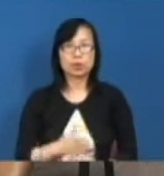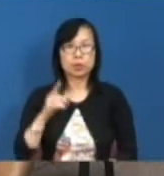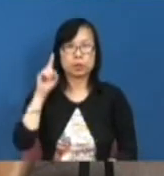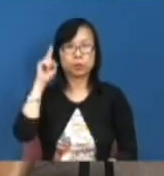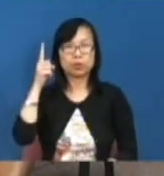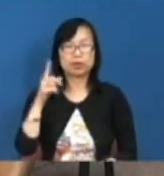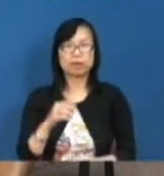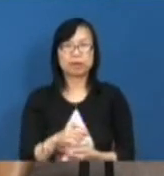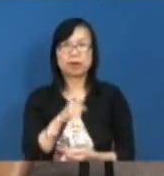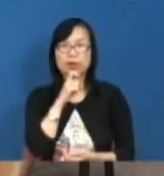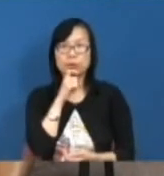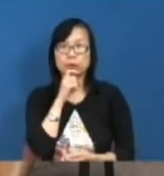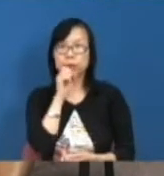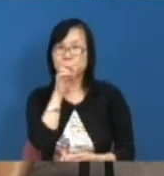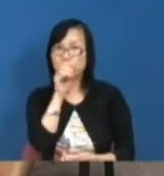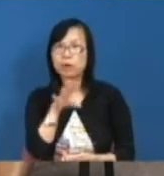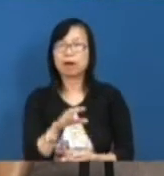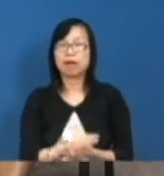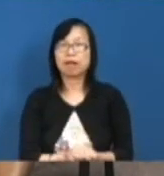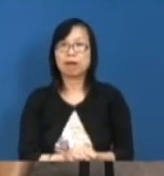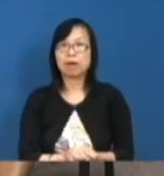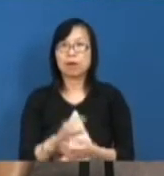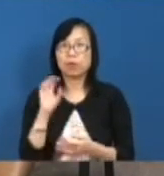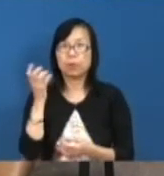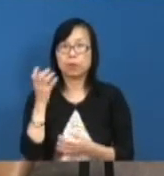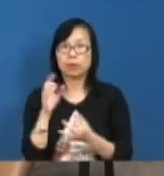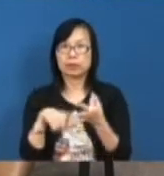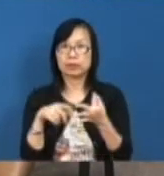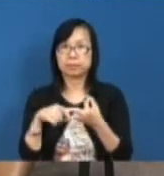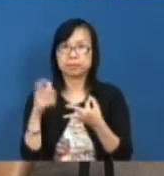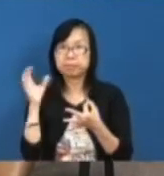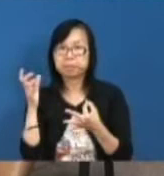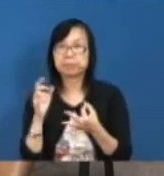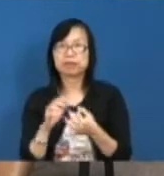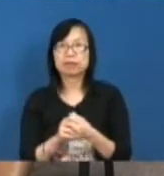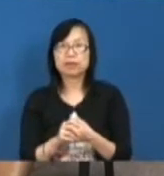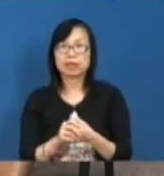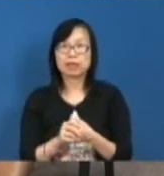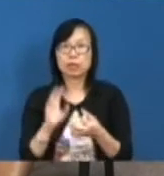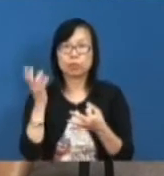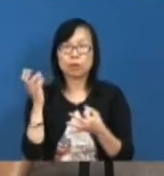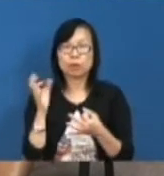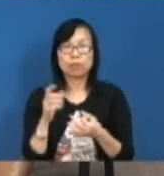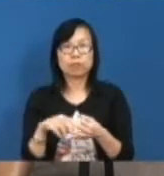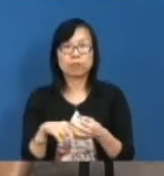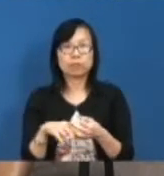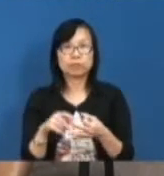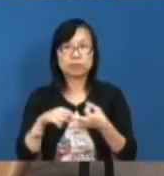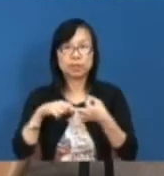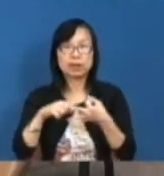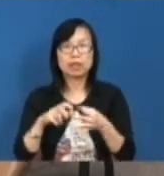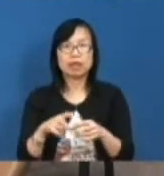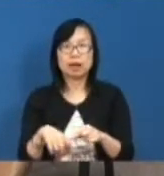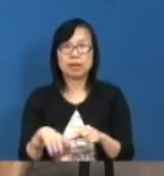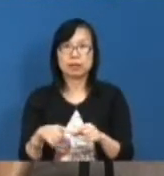有一次就跟黃國健，就應該是剛剛事發之後第二朝在做節目。咁黃健係工聯會啊，大家知道。咁佢就玩啦。